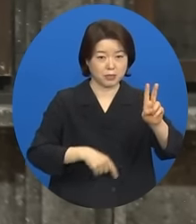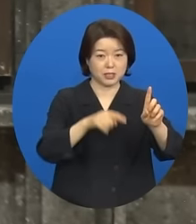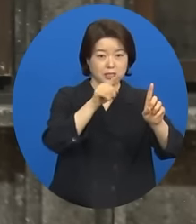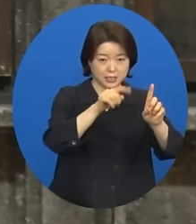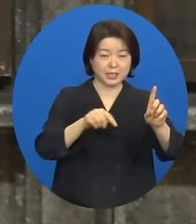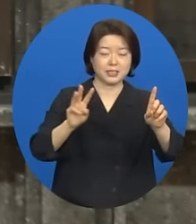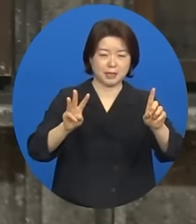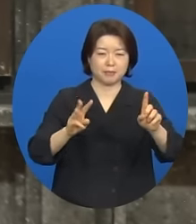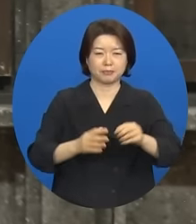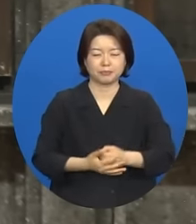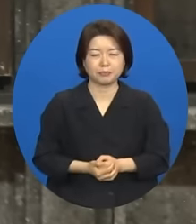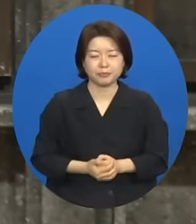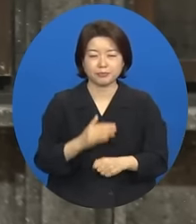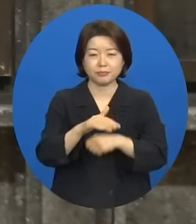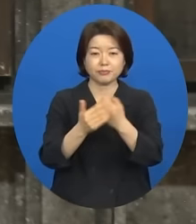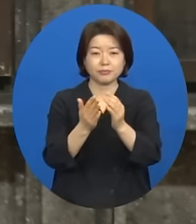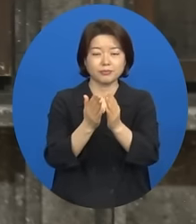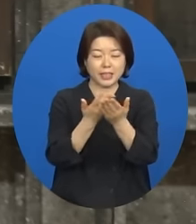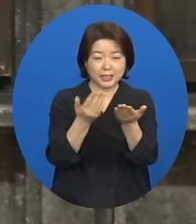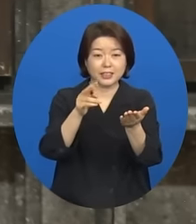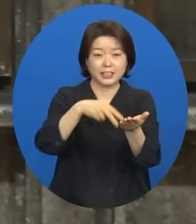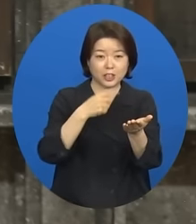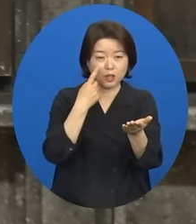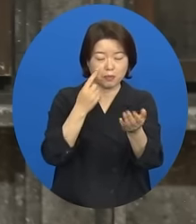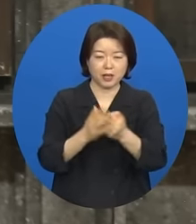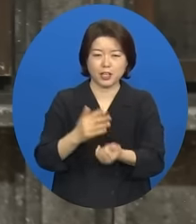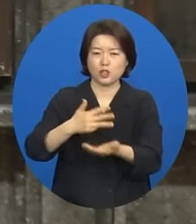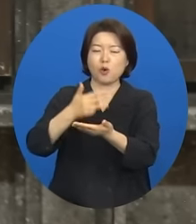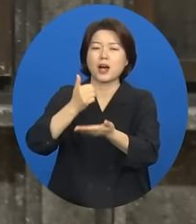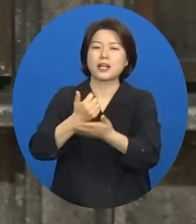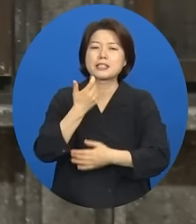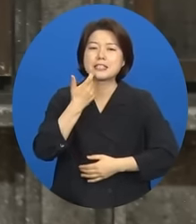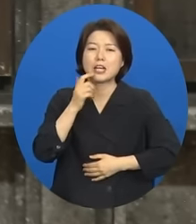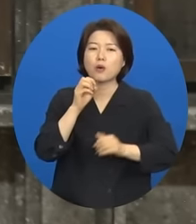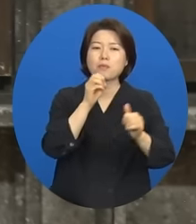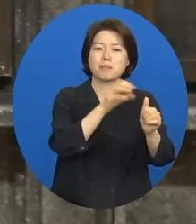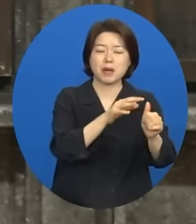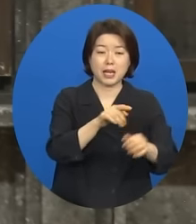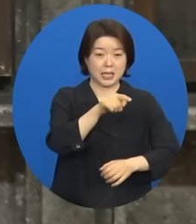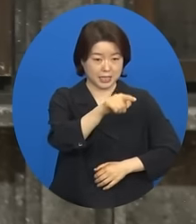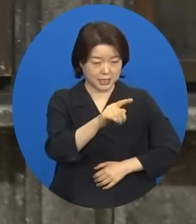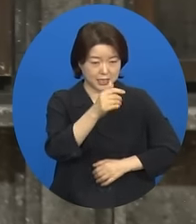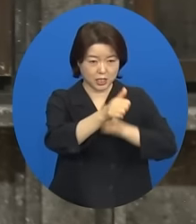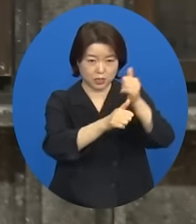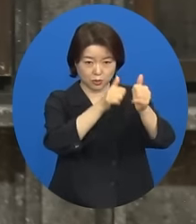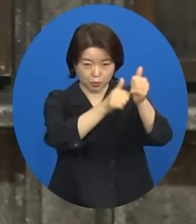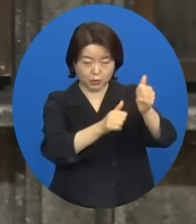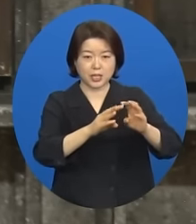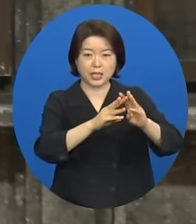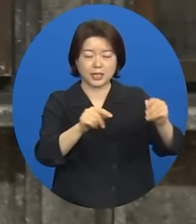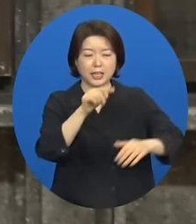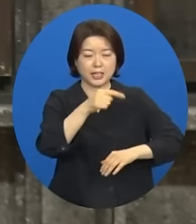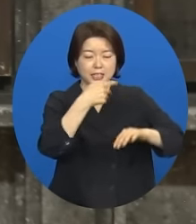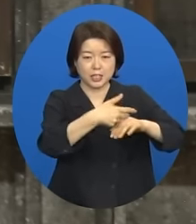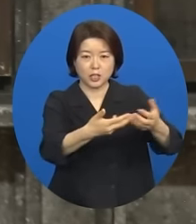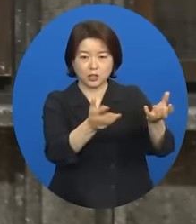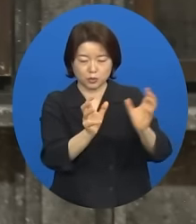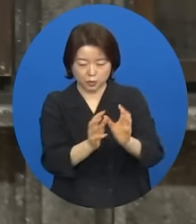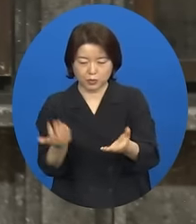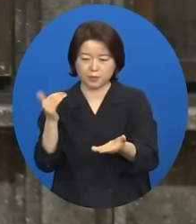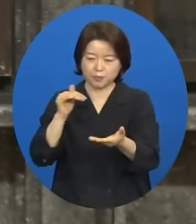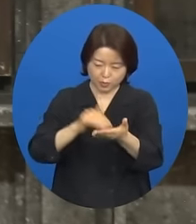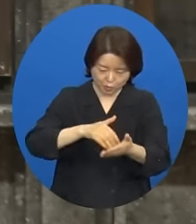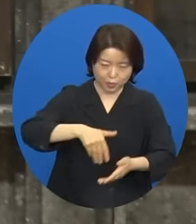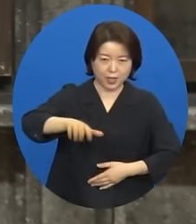말씀이에요. 자, 우리 함께 읽어보겠습니다. 시작. 여호와께서 야곱에게 이르시되 내 조상의 땅 내 족속에게로